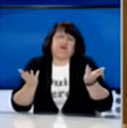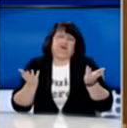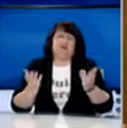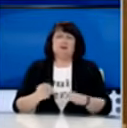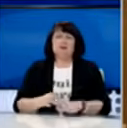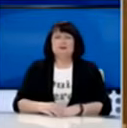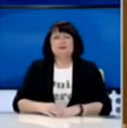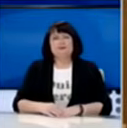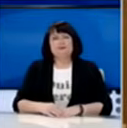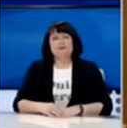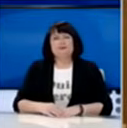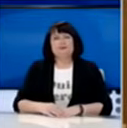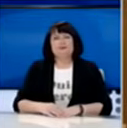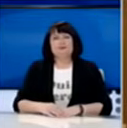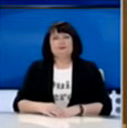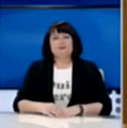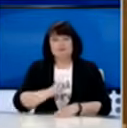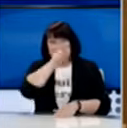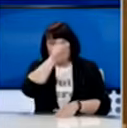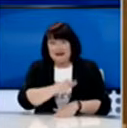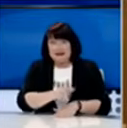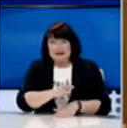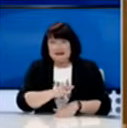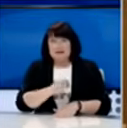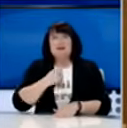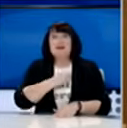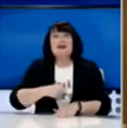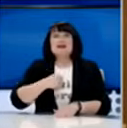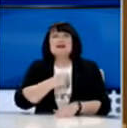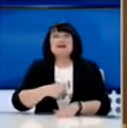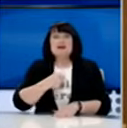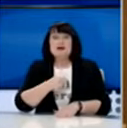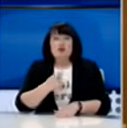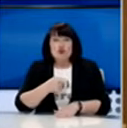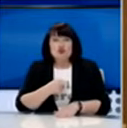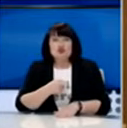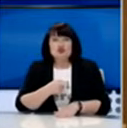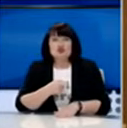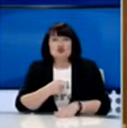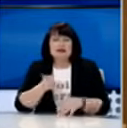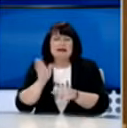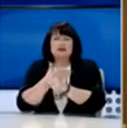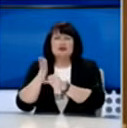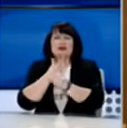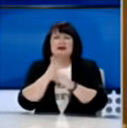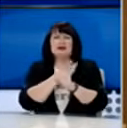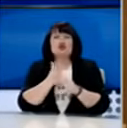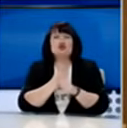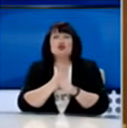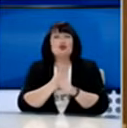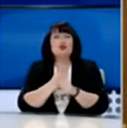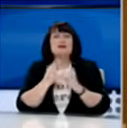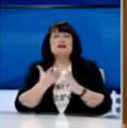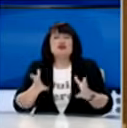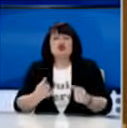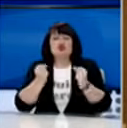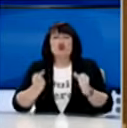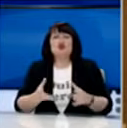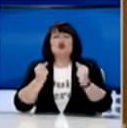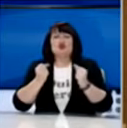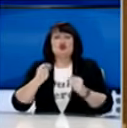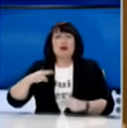Έχετε καταλήξει δυστυχώς από κάθε καταστροφή να σας σώζει